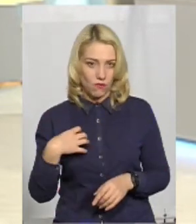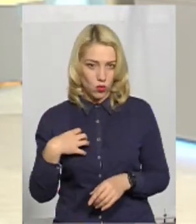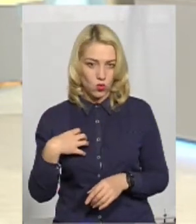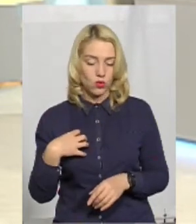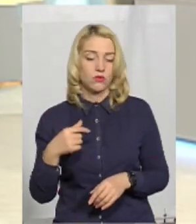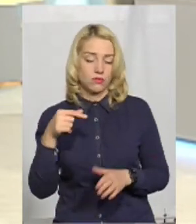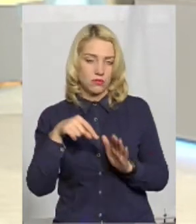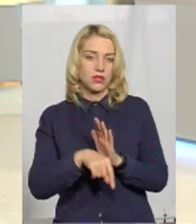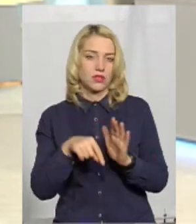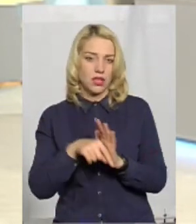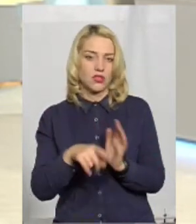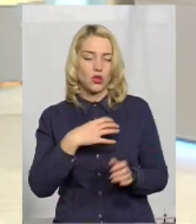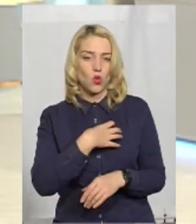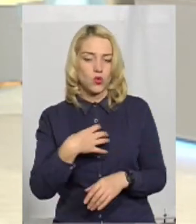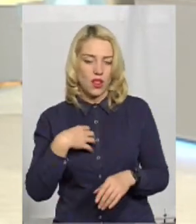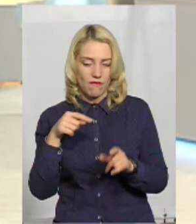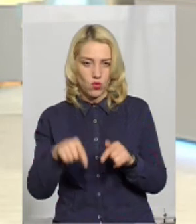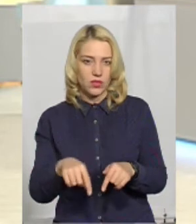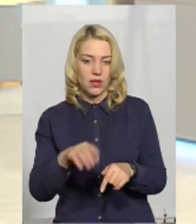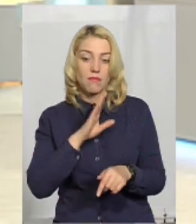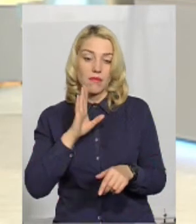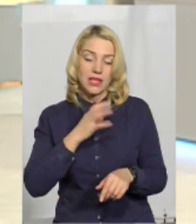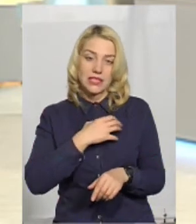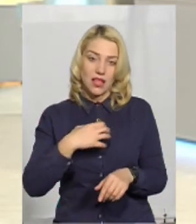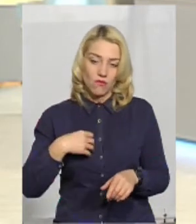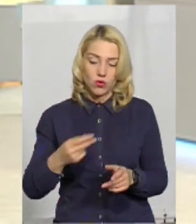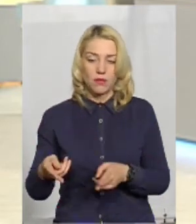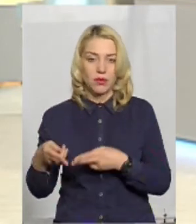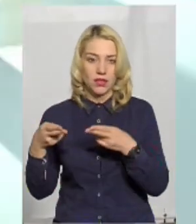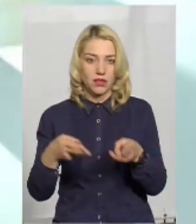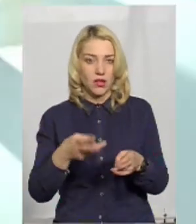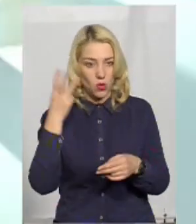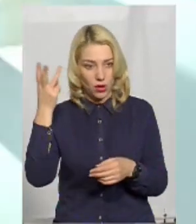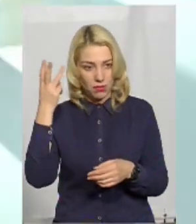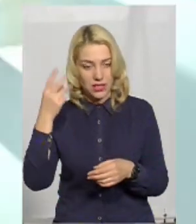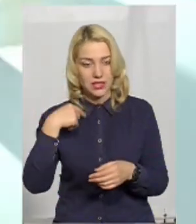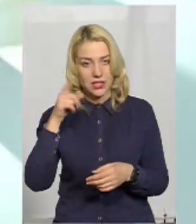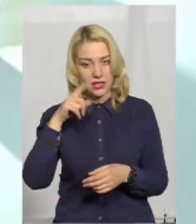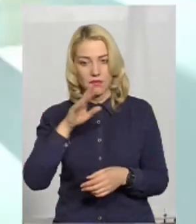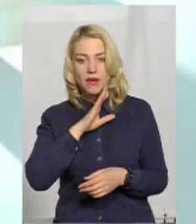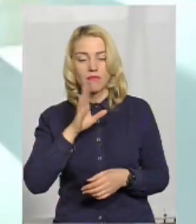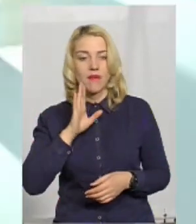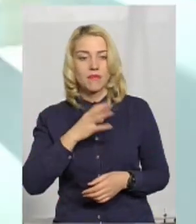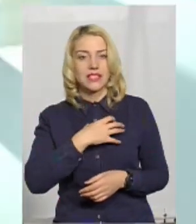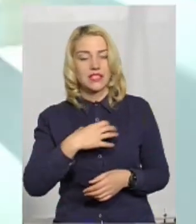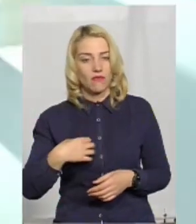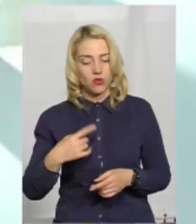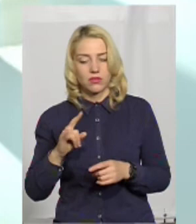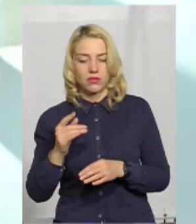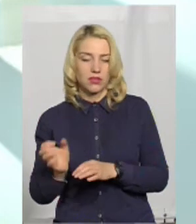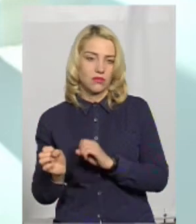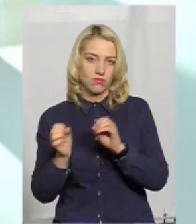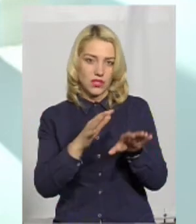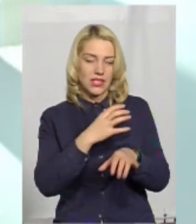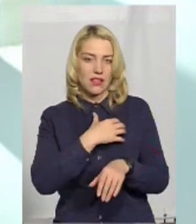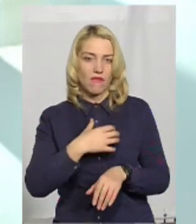Славутська. Якщо це мама Славутська і приїхала в місто Хмельницький народити, і ми знаємо, що це мама Славутська, дитина Славутська, протягом